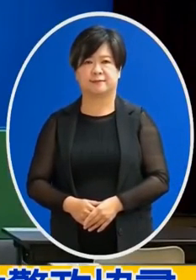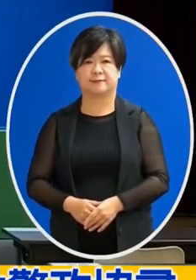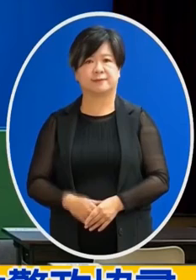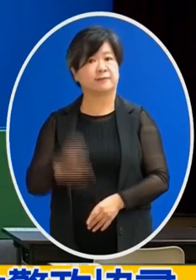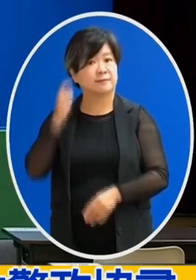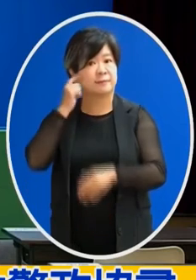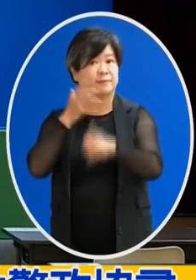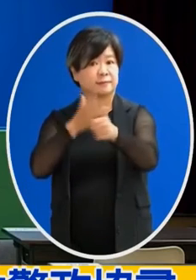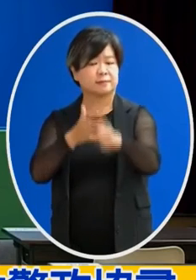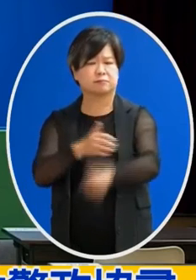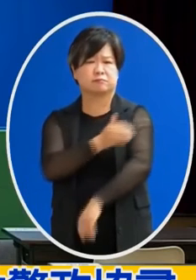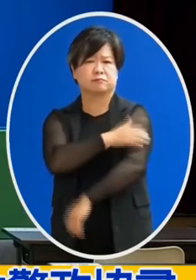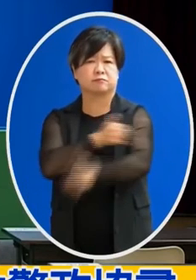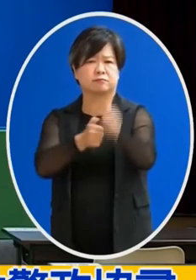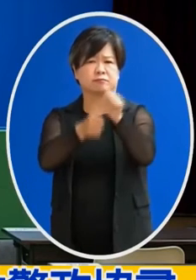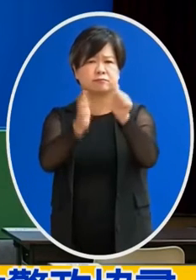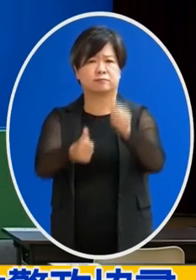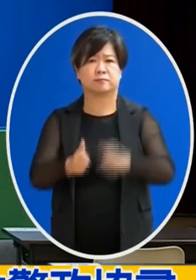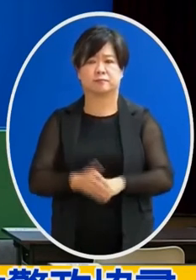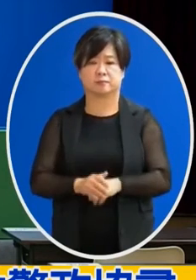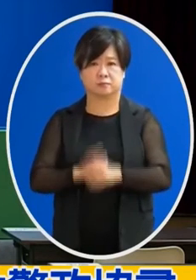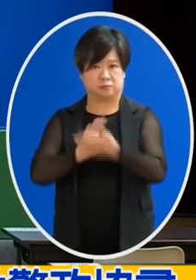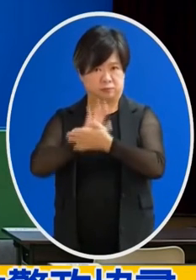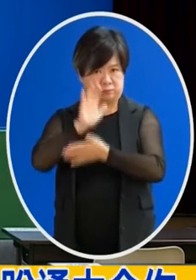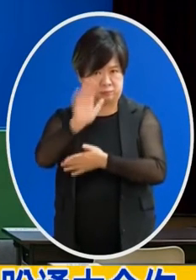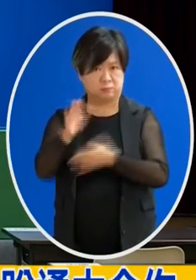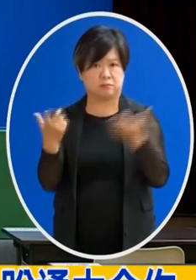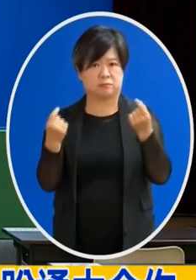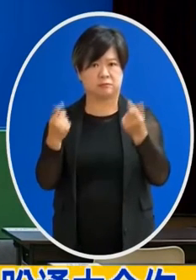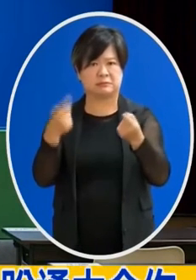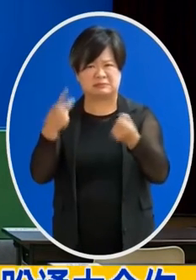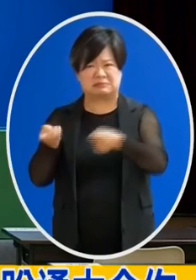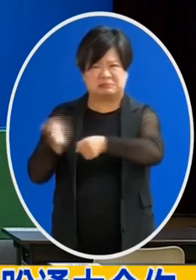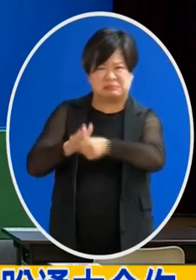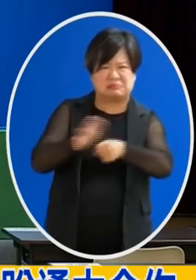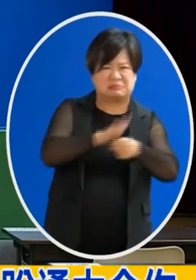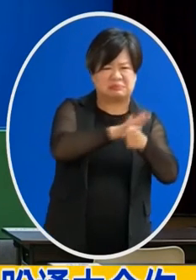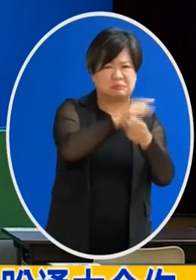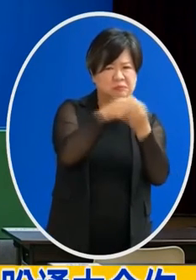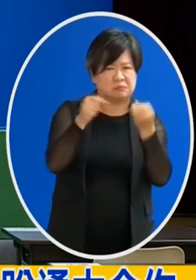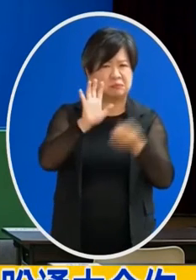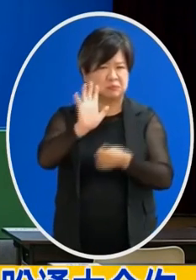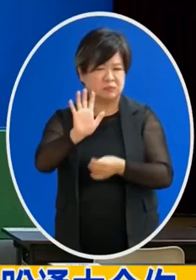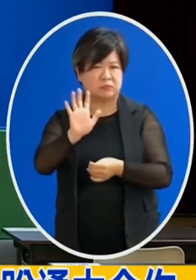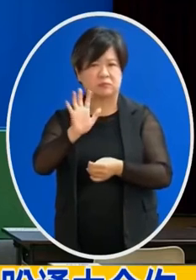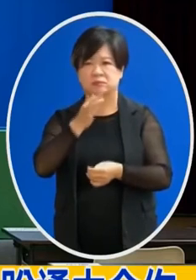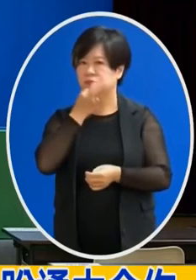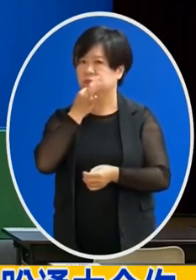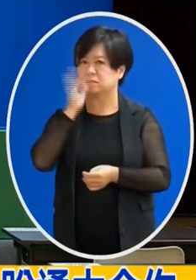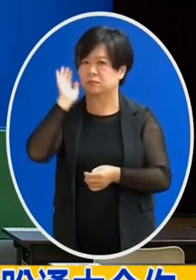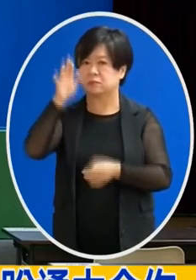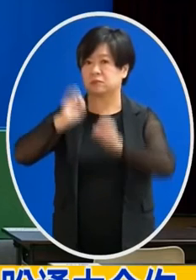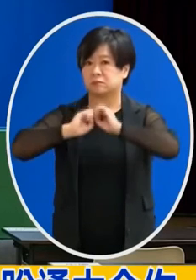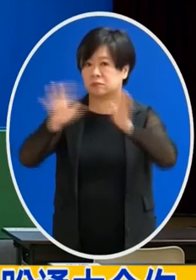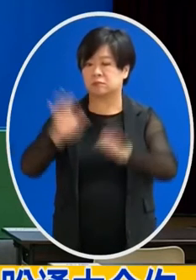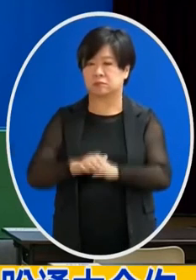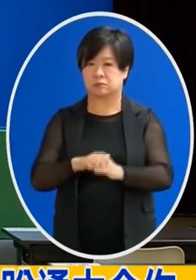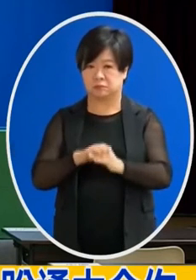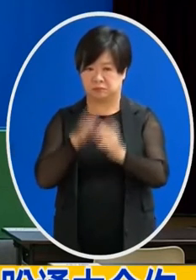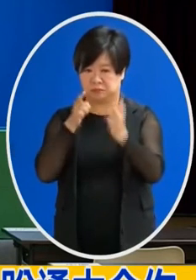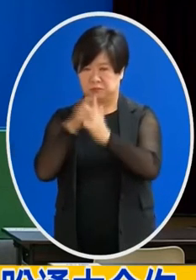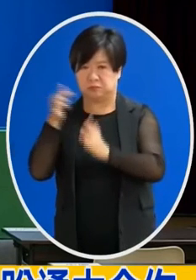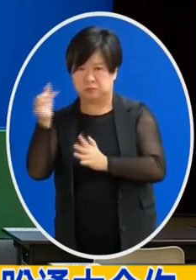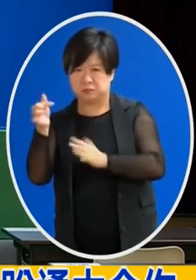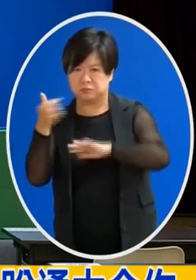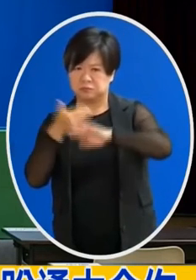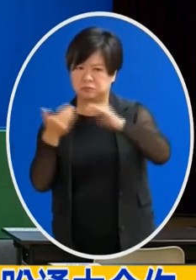想问一下副指挥官，因为未来可能还是会有校正回归的问题，所以未来在公布不管是确诊数或者是其他这些